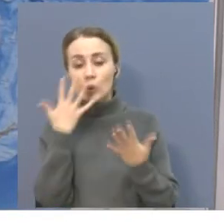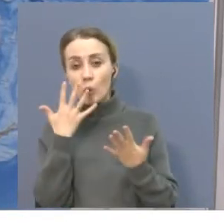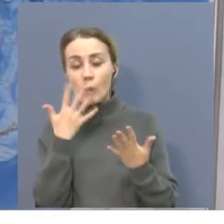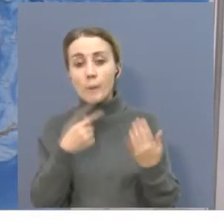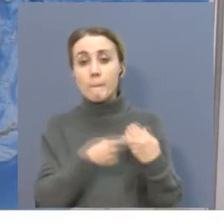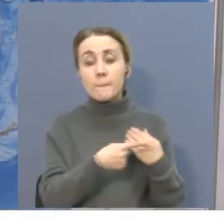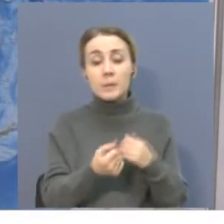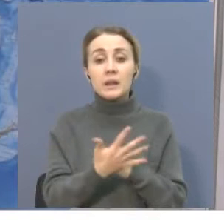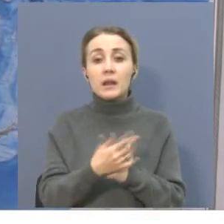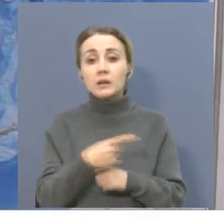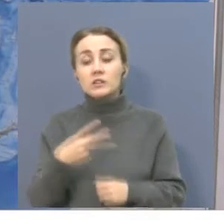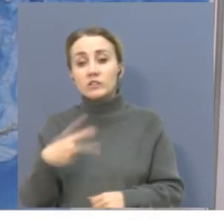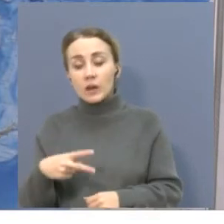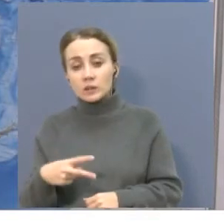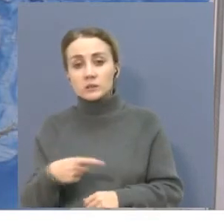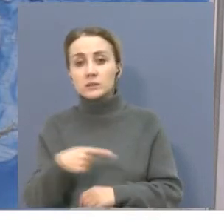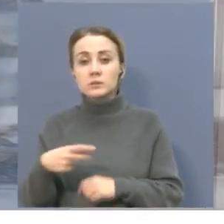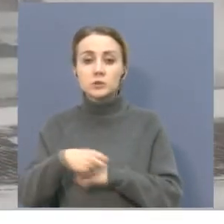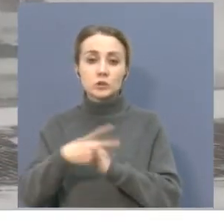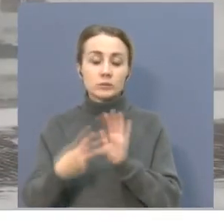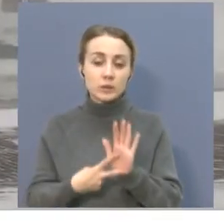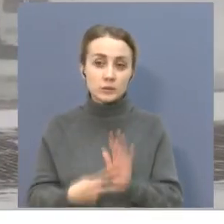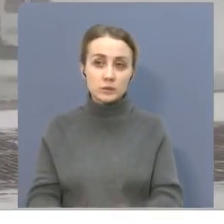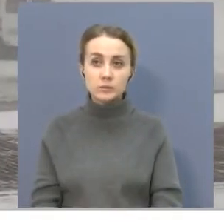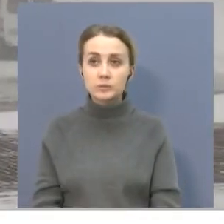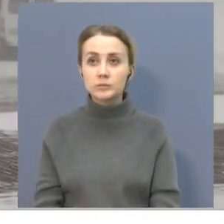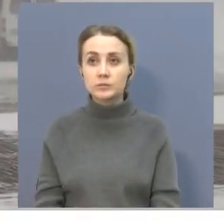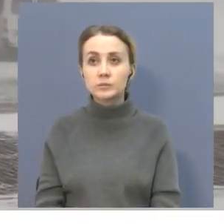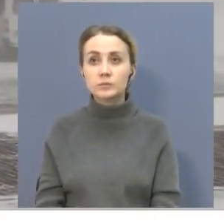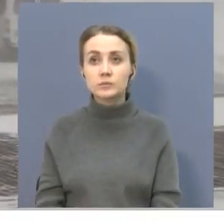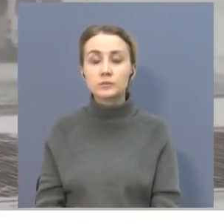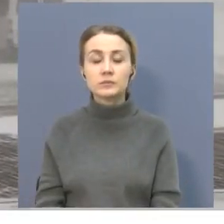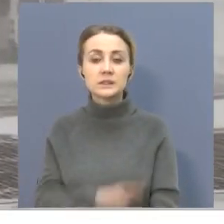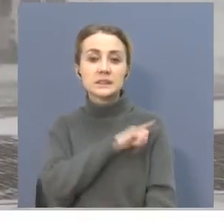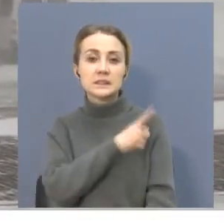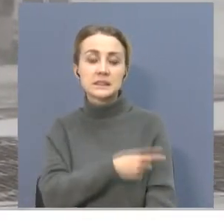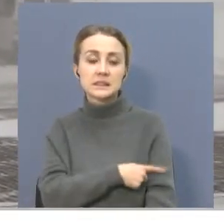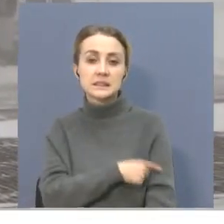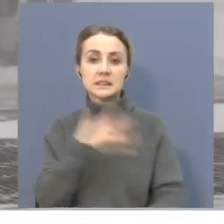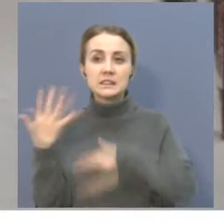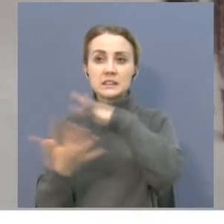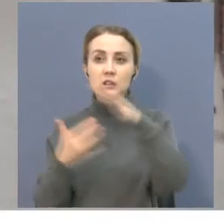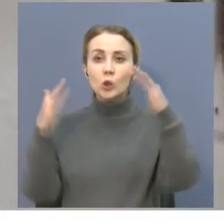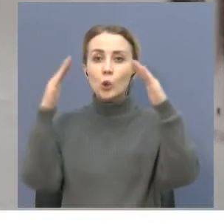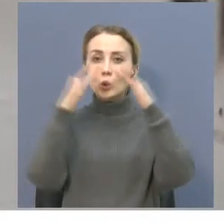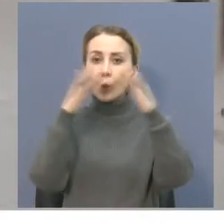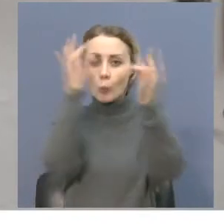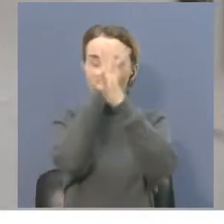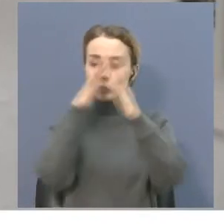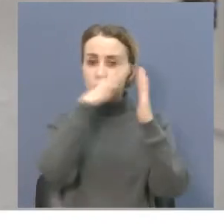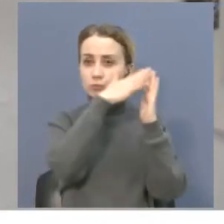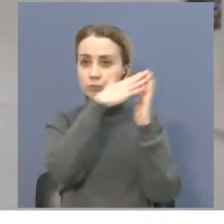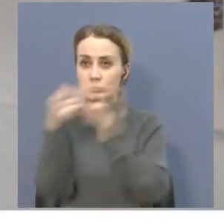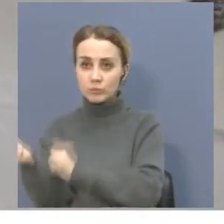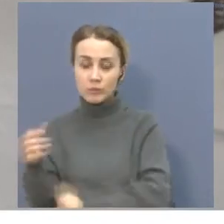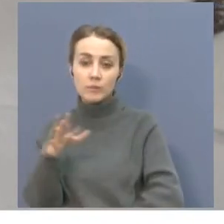градусқа дейін ауа температурасы төмендейді. Қатты жел Жақсы ауданындағы мәдениет үйінің шатырын ұшырып әкеткен. Абырой